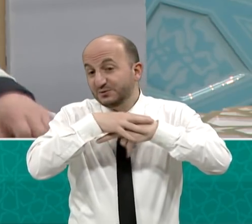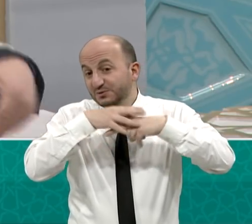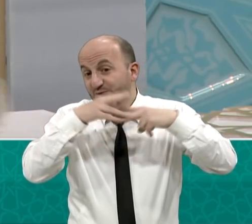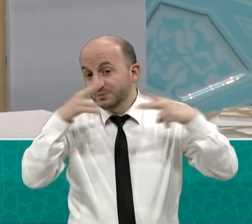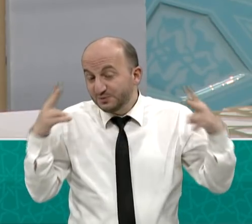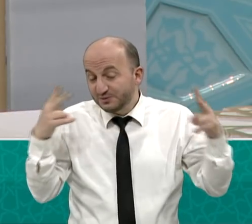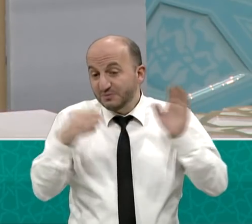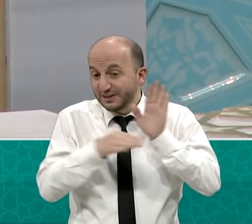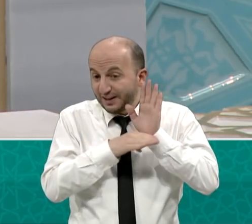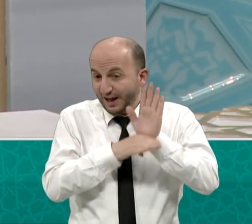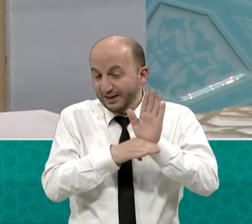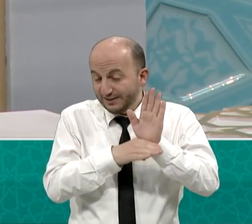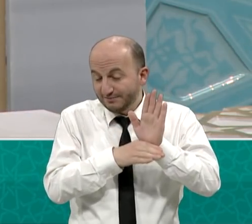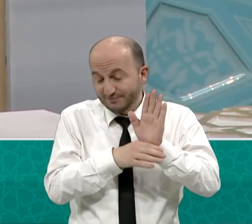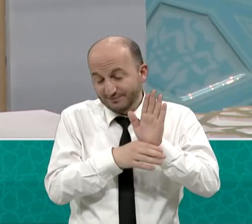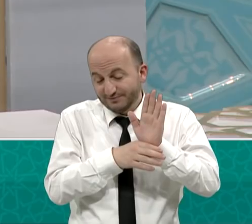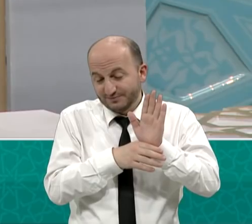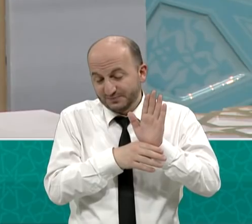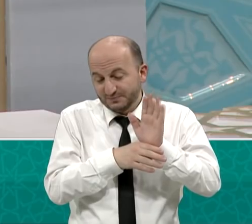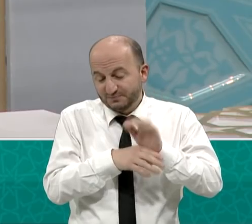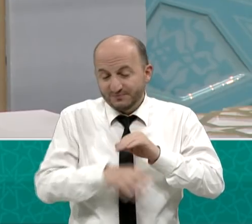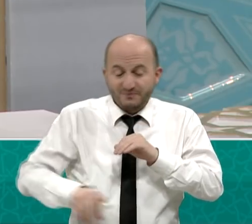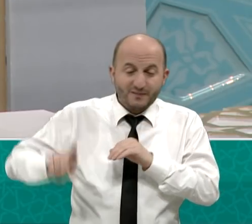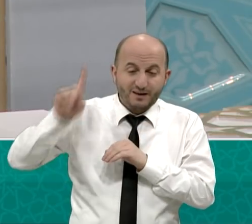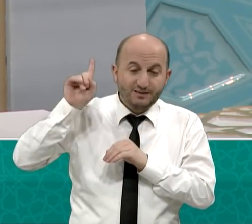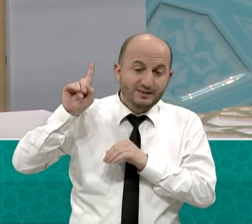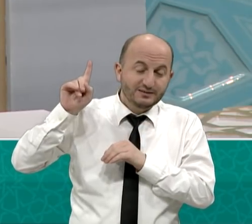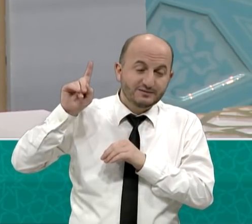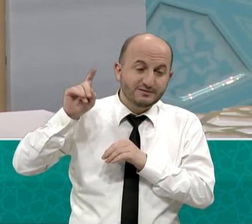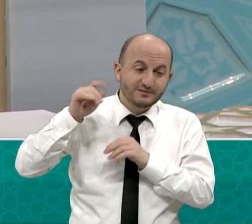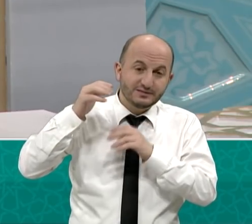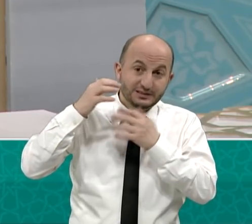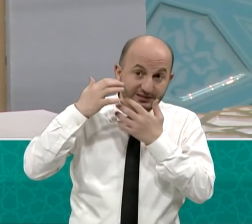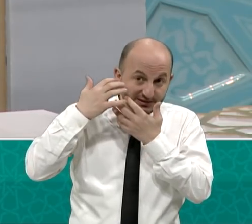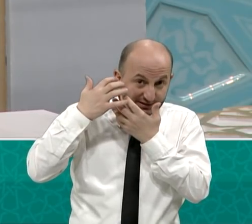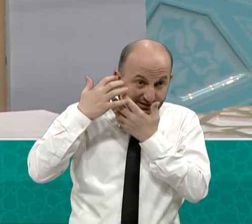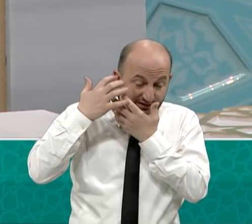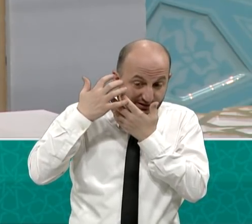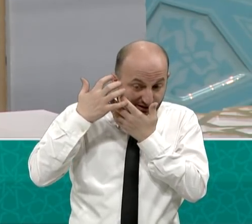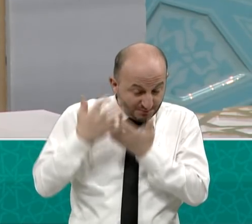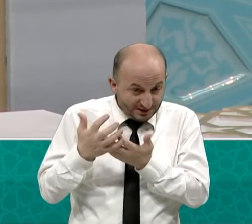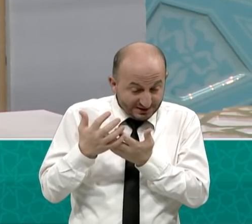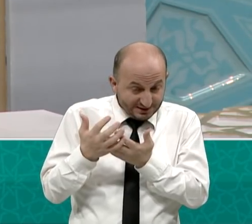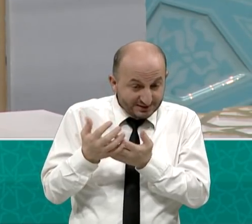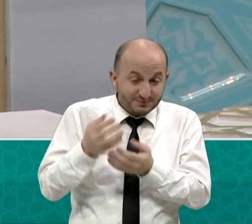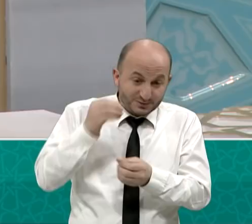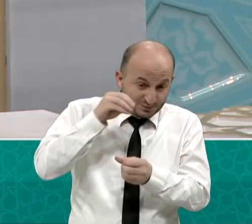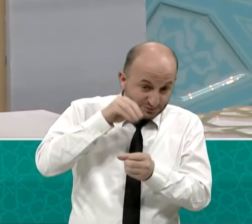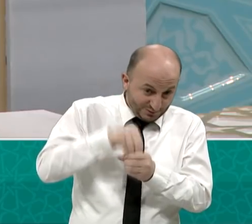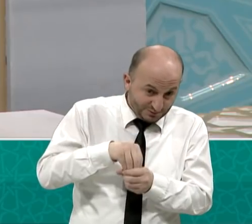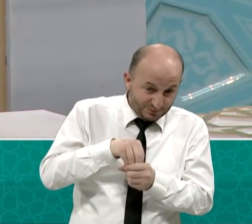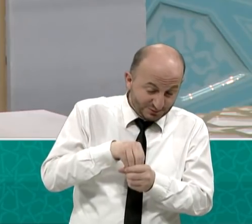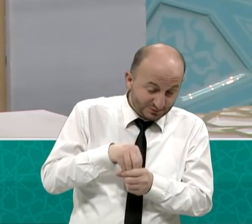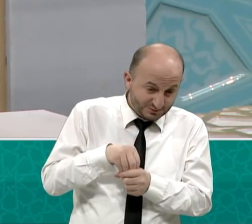olduğu da söylenir. Ve min rahmetihi o Allah'ın rahmetinin bir sonucudur. Ceale